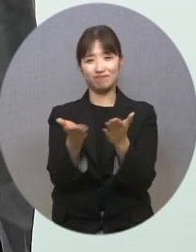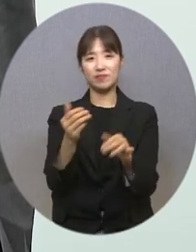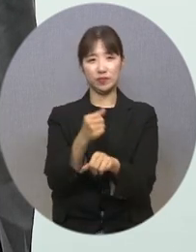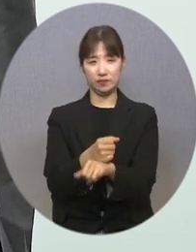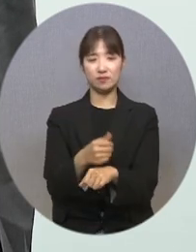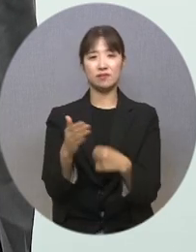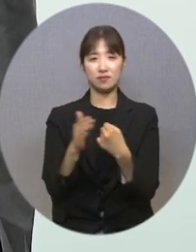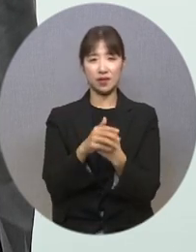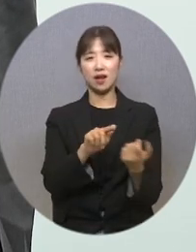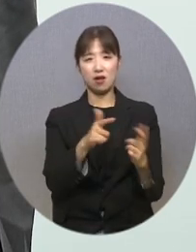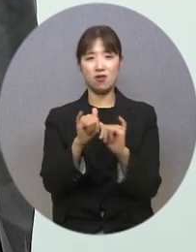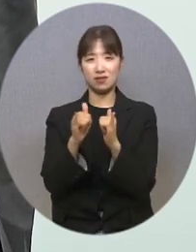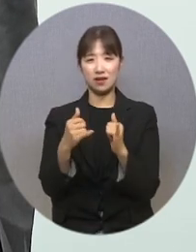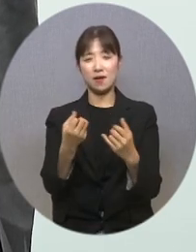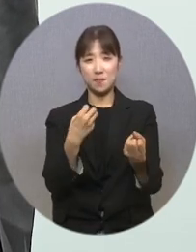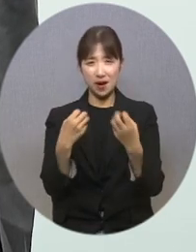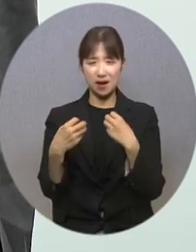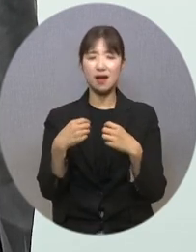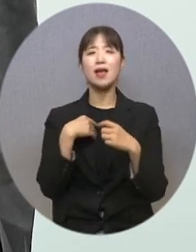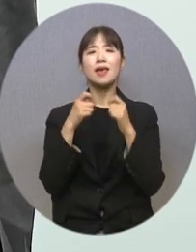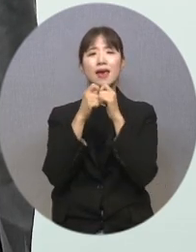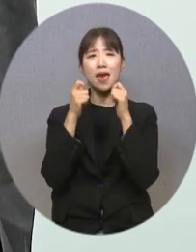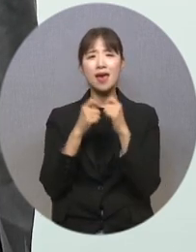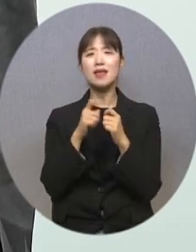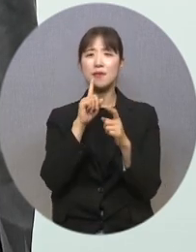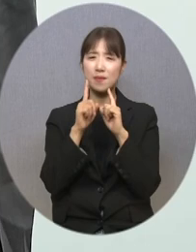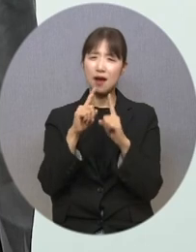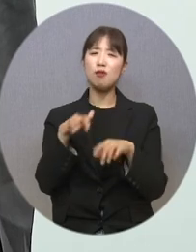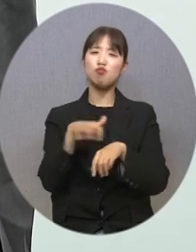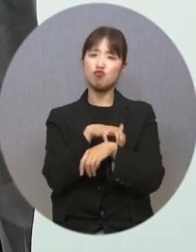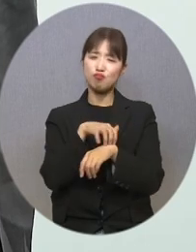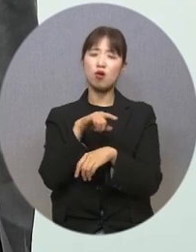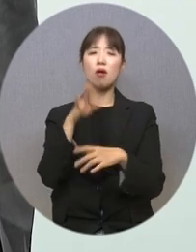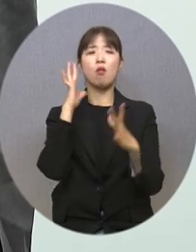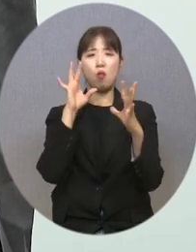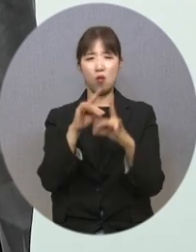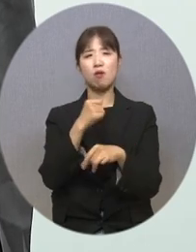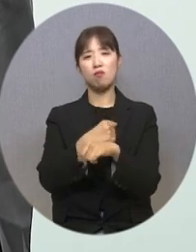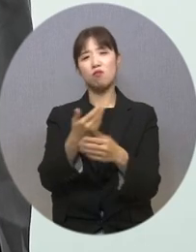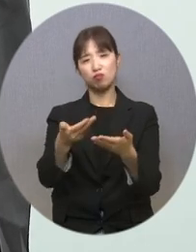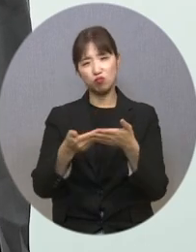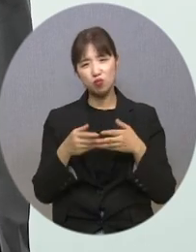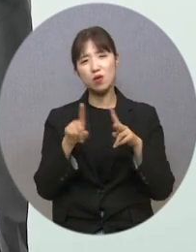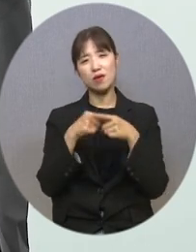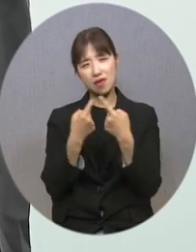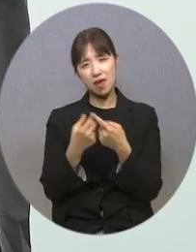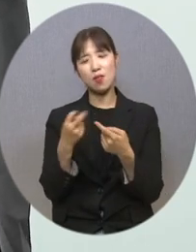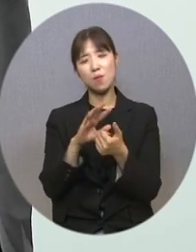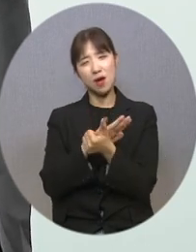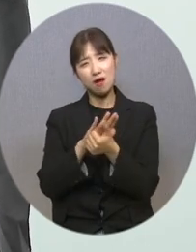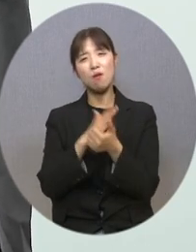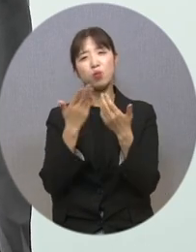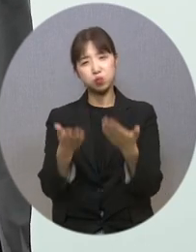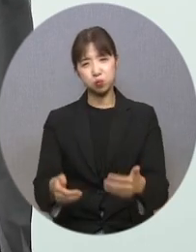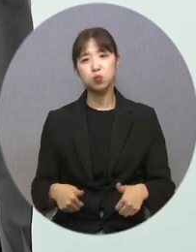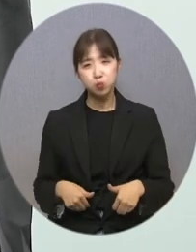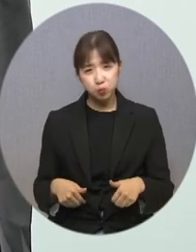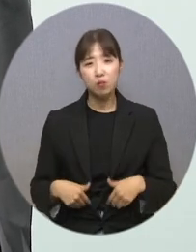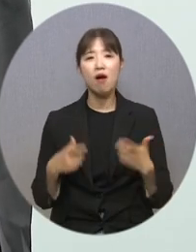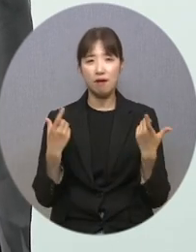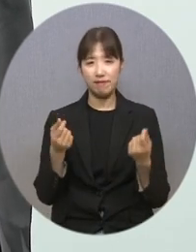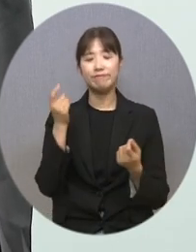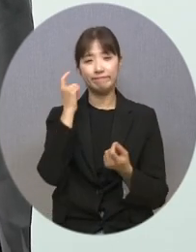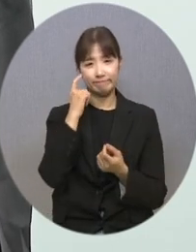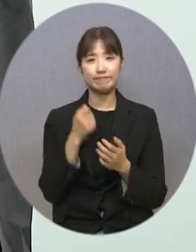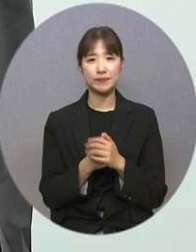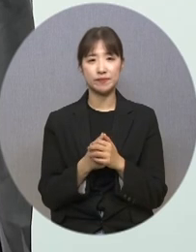사람이 말하는 개개인이 말하는 불편도 공감을 해주고 이해를 해주고 배려를 해줘야 된다고 생각을